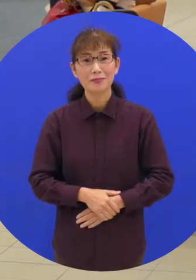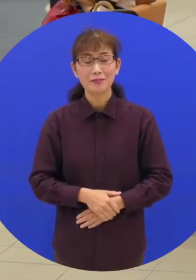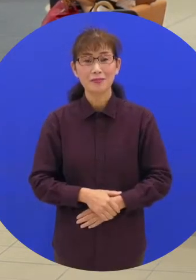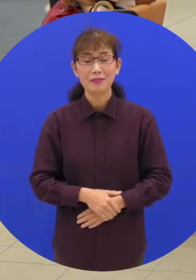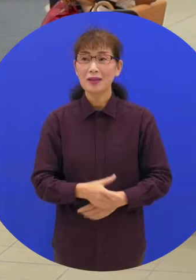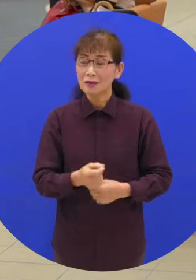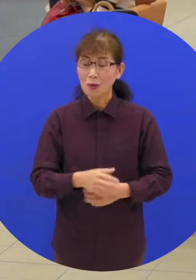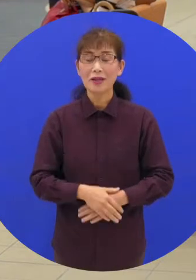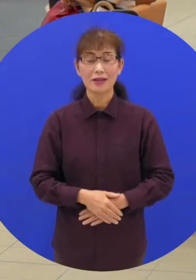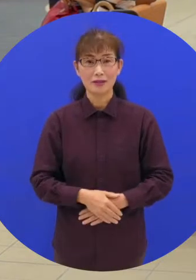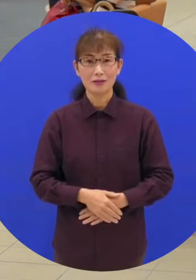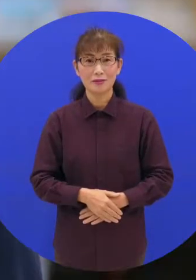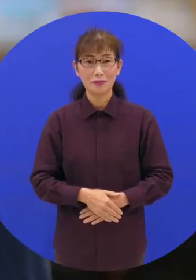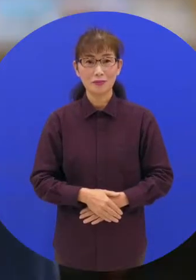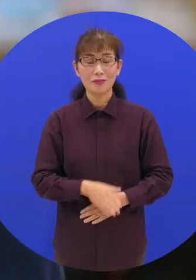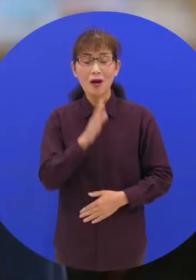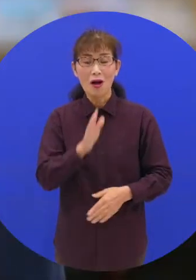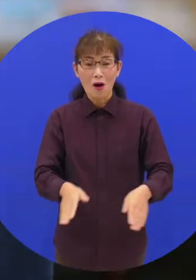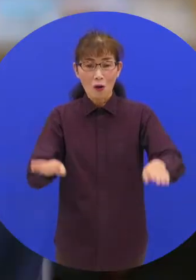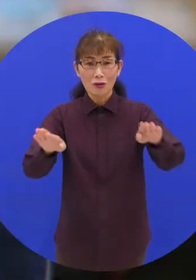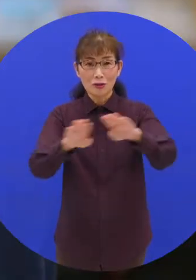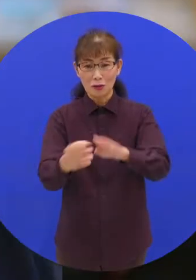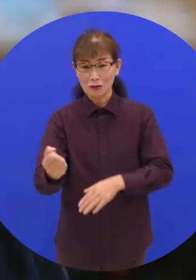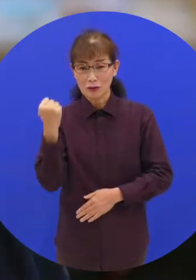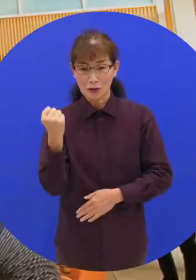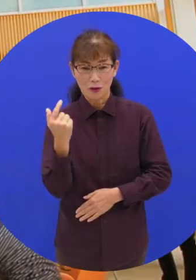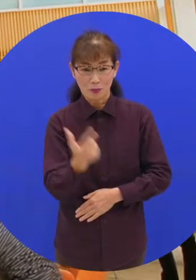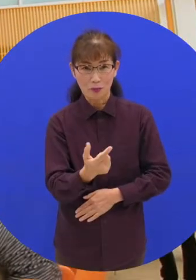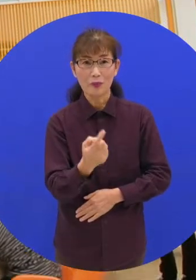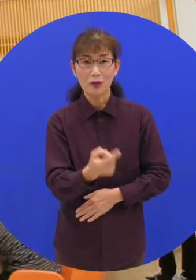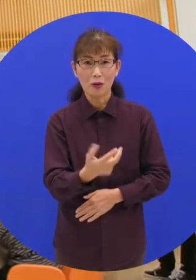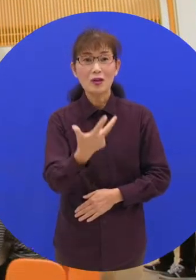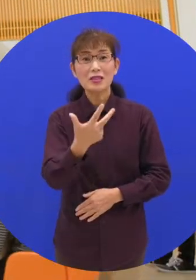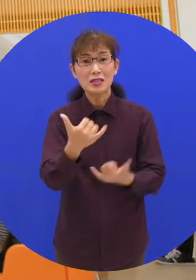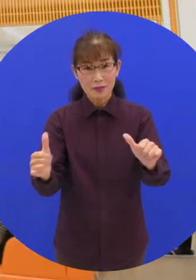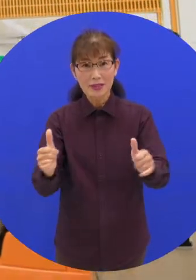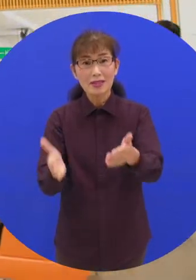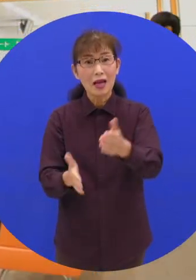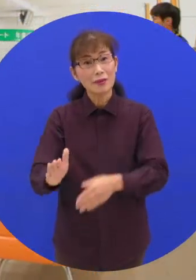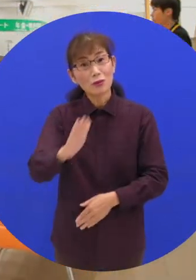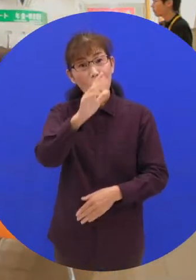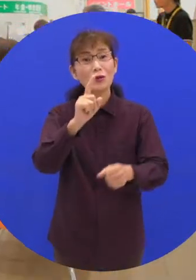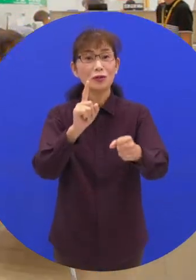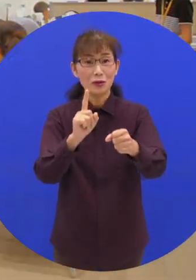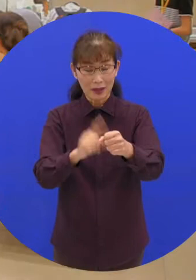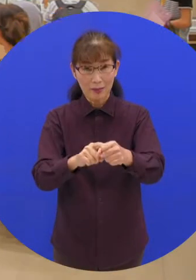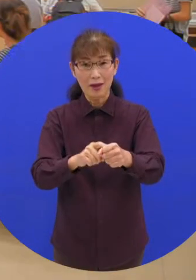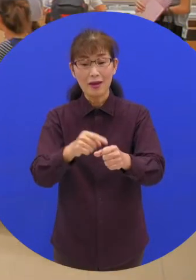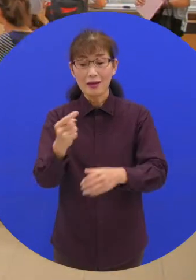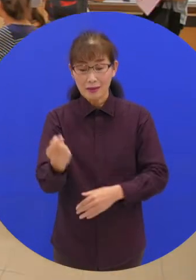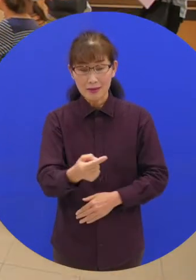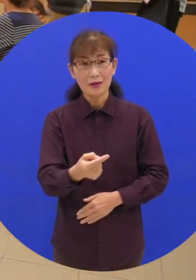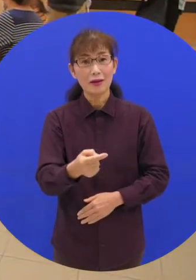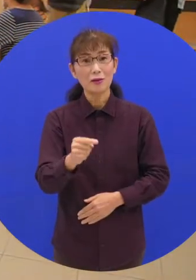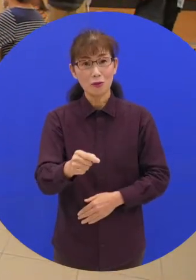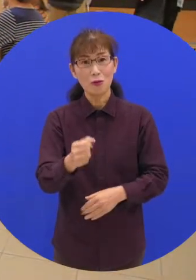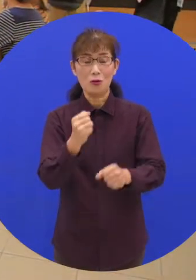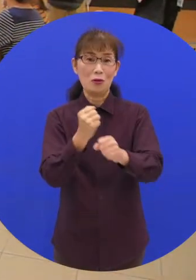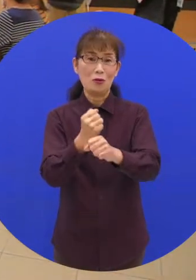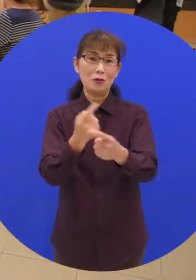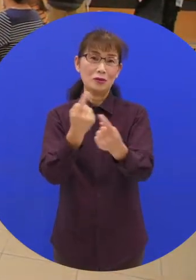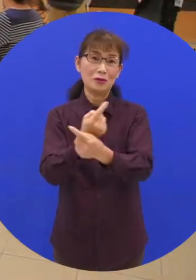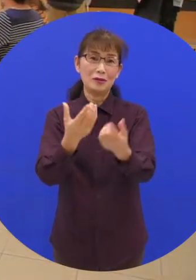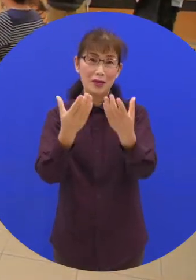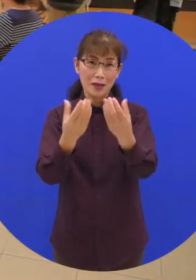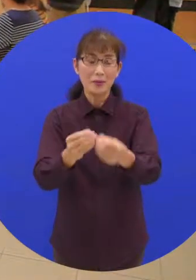ね。 そうなんです。本市では施設の長寿命化と市民サービスの向上を目的に本庁舎1階のリニ